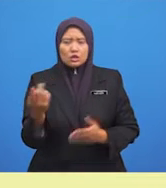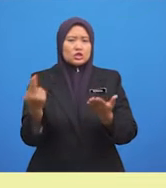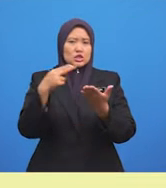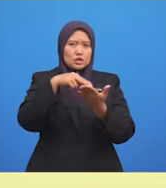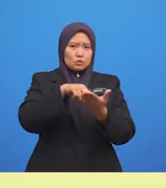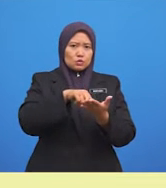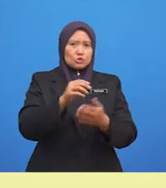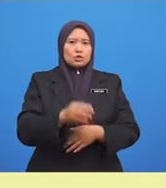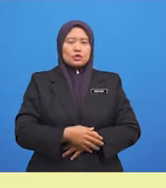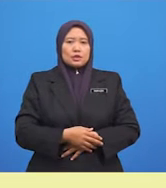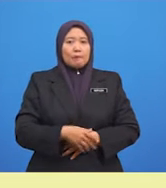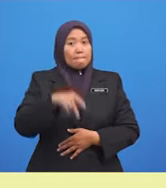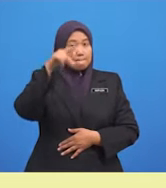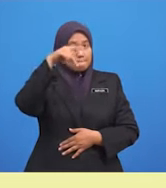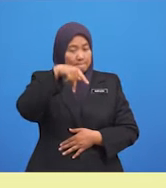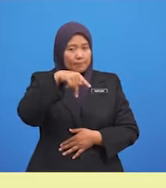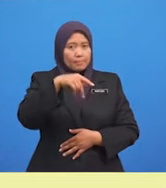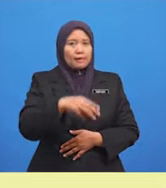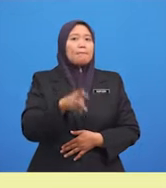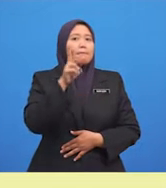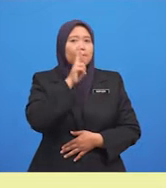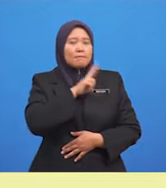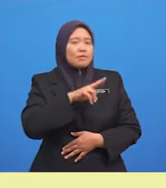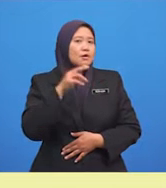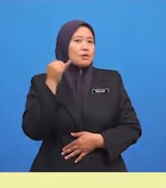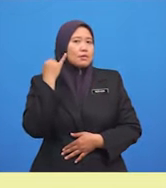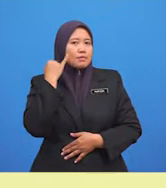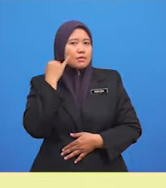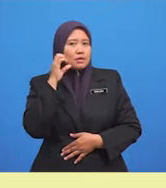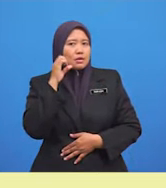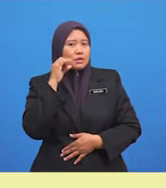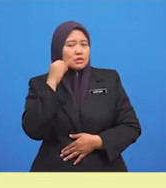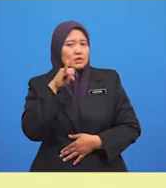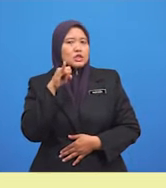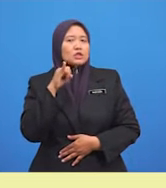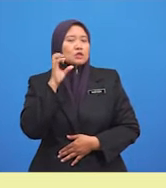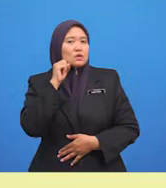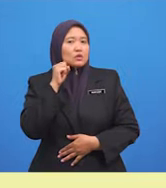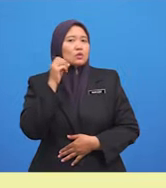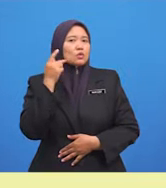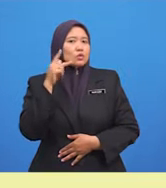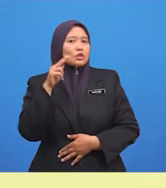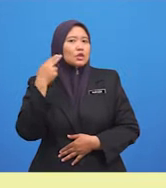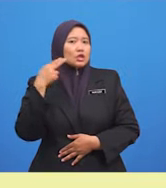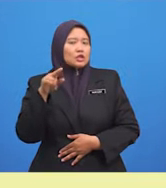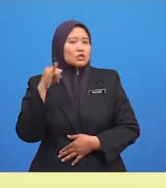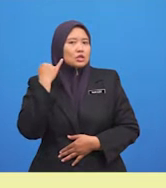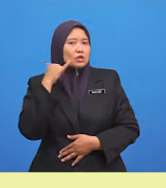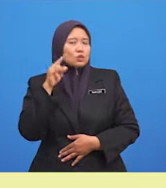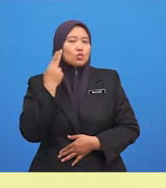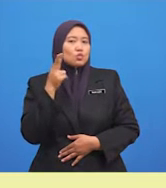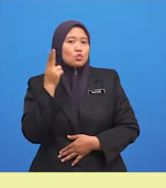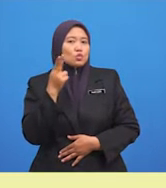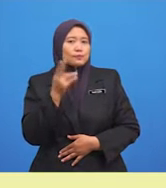semula. Set P ialah merah, jingga, kuning, hijau, indigo dan